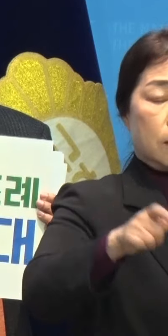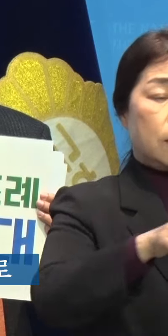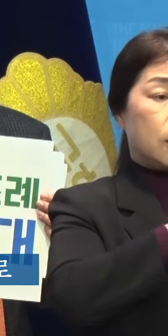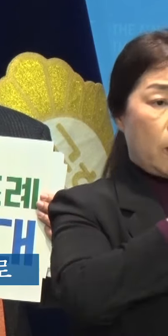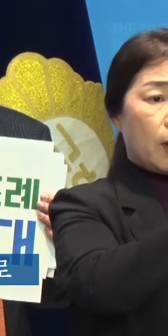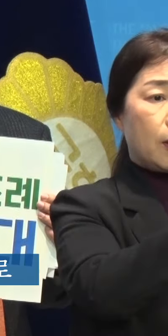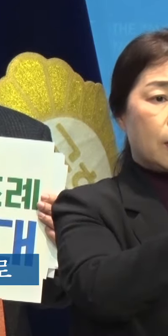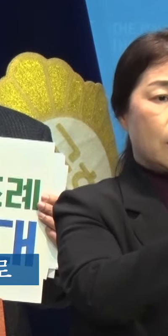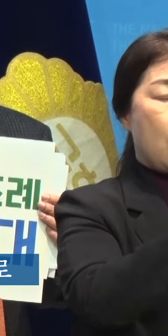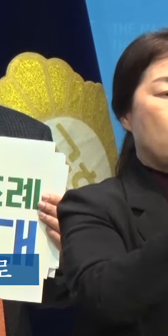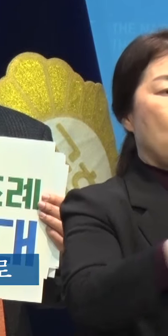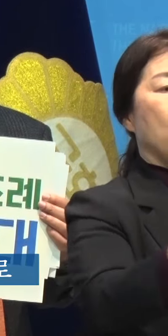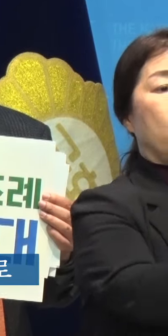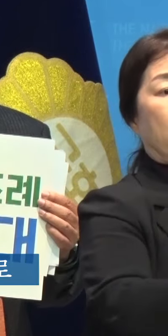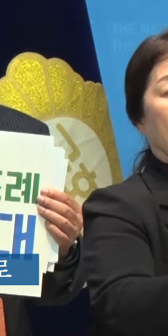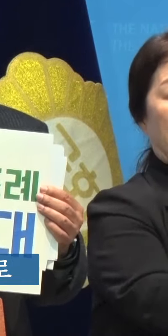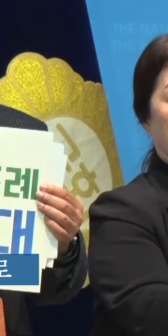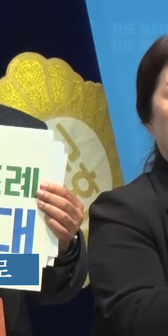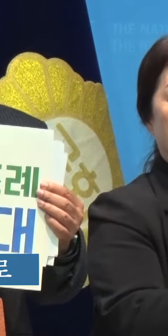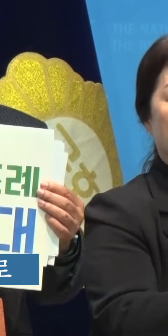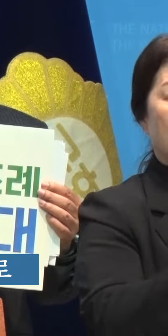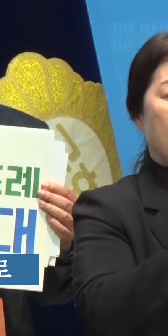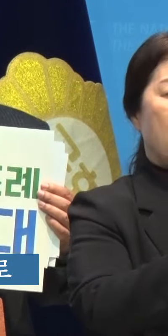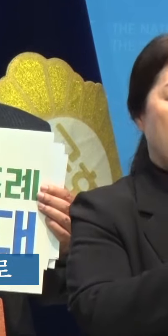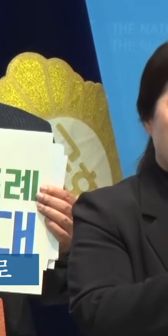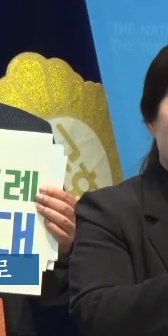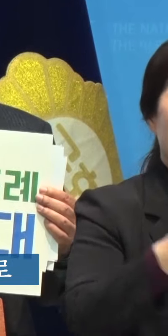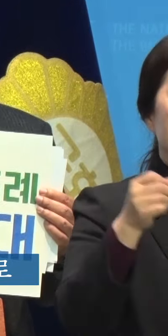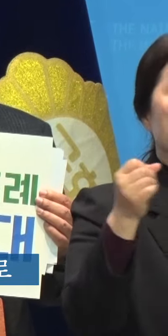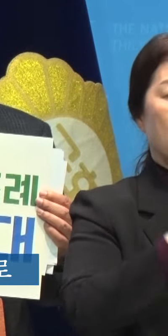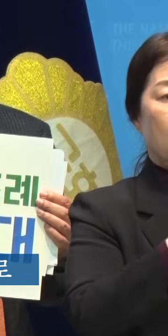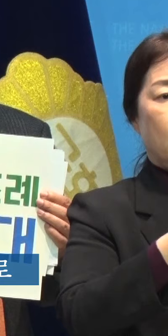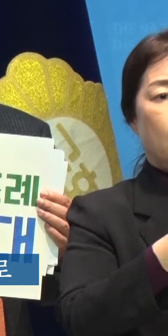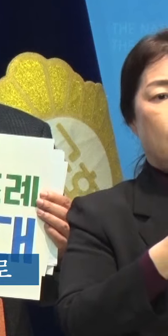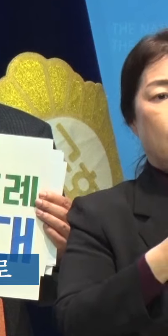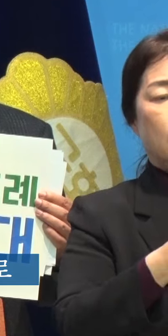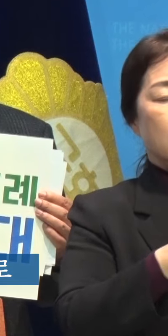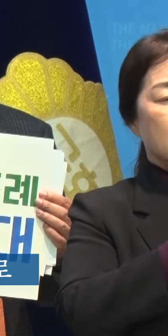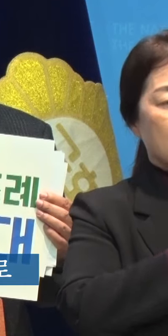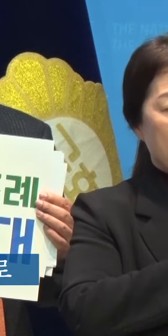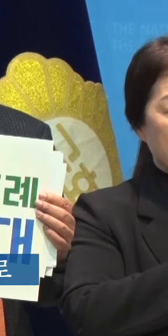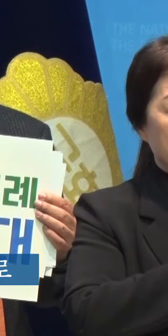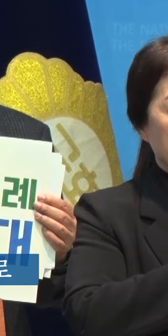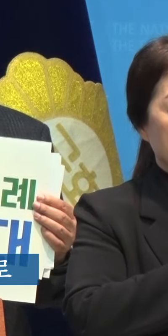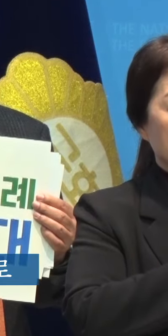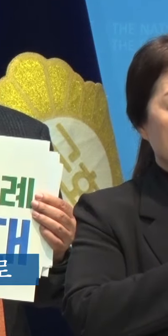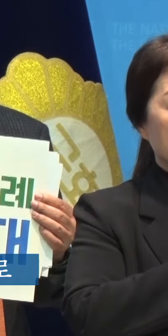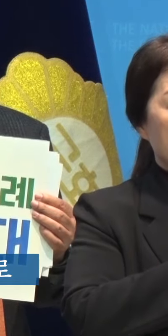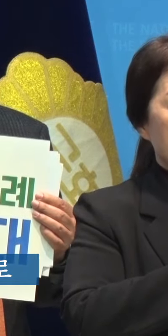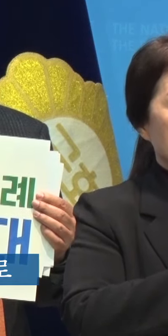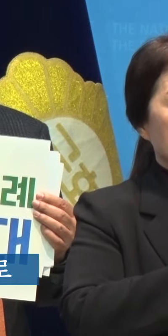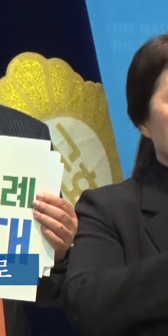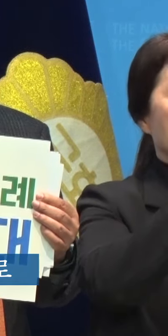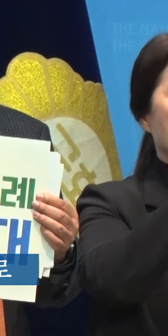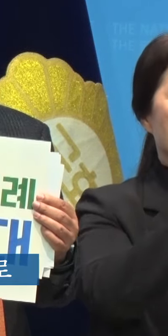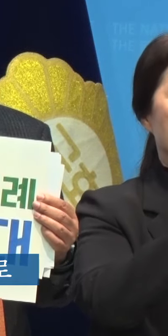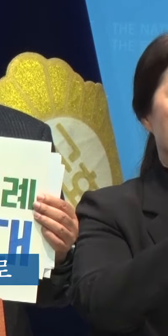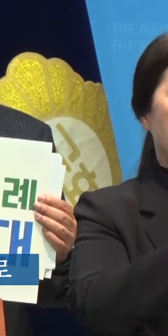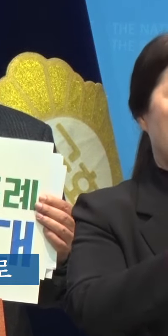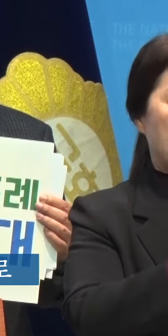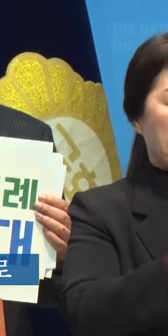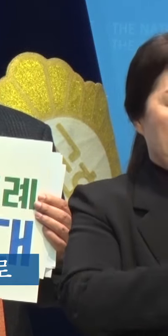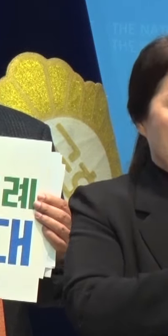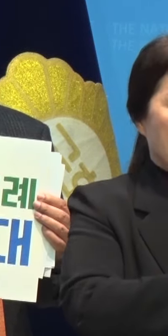서울시의회가 이제 교육위원회가 국민의힘 의원들의 이 다수의 그